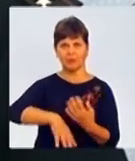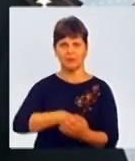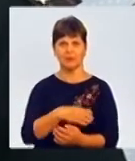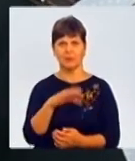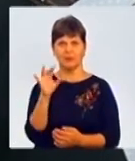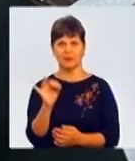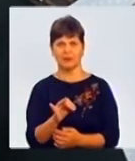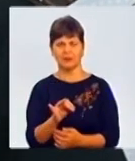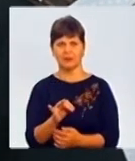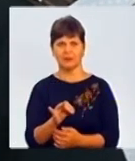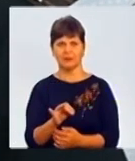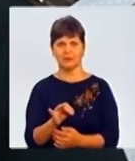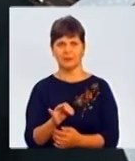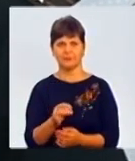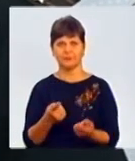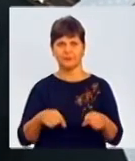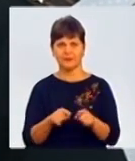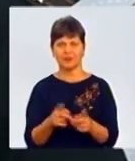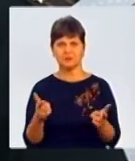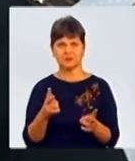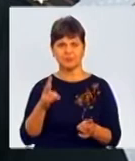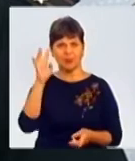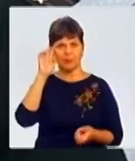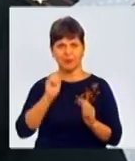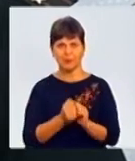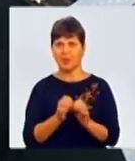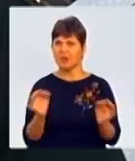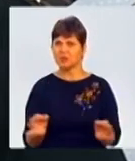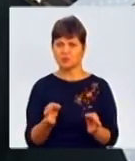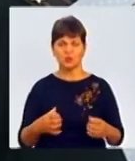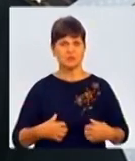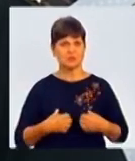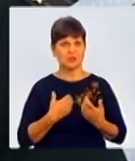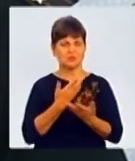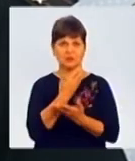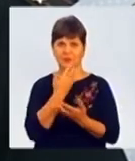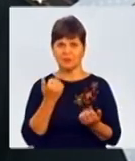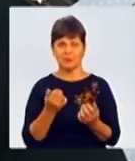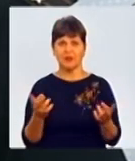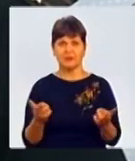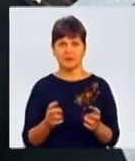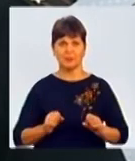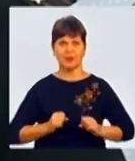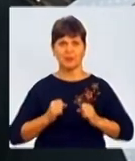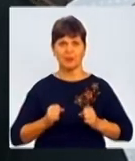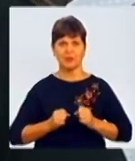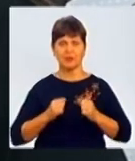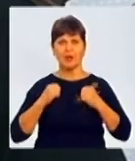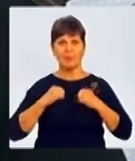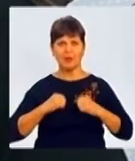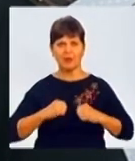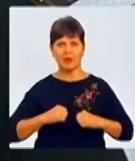лататі. Теж слід пам'ятати, що тут немає нічого страшного. Треба намагатися плавними рухами, ні в